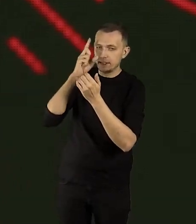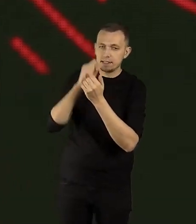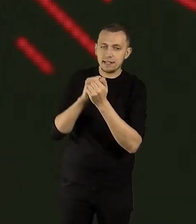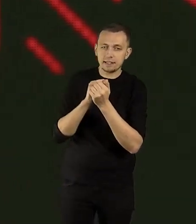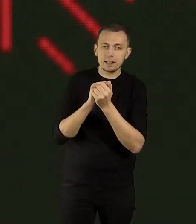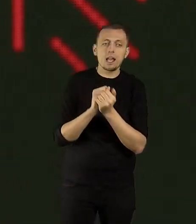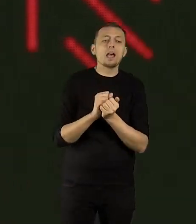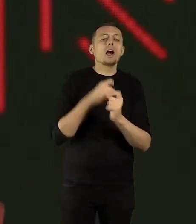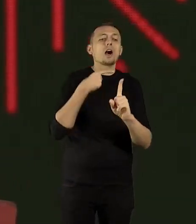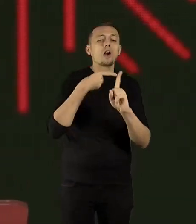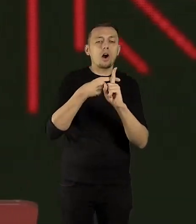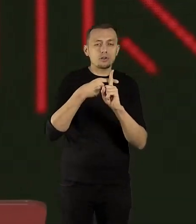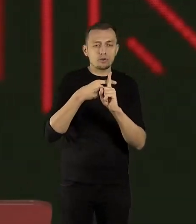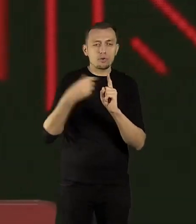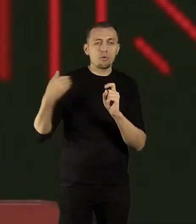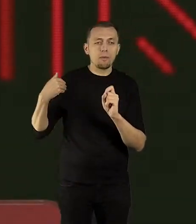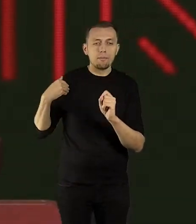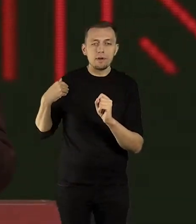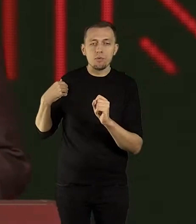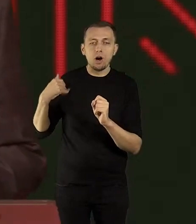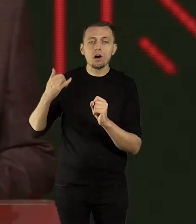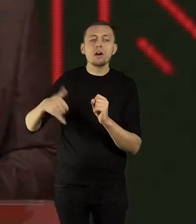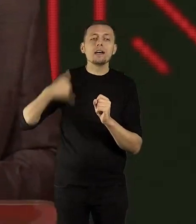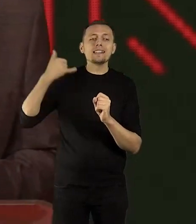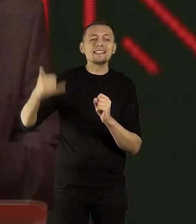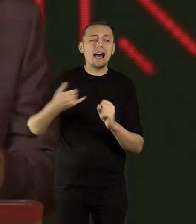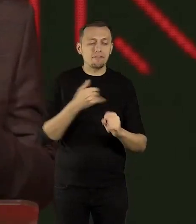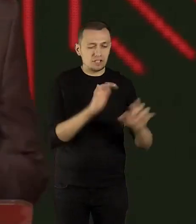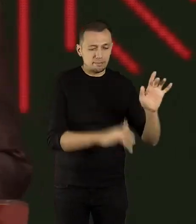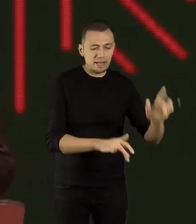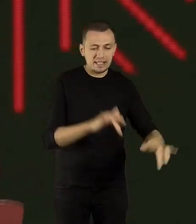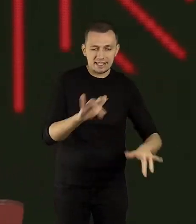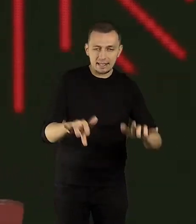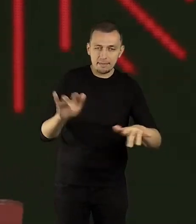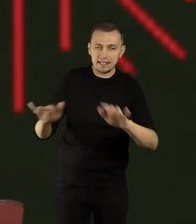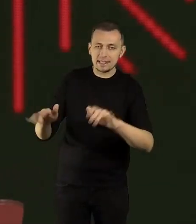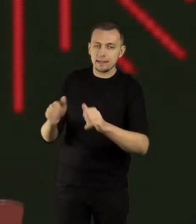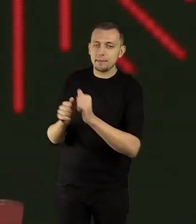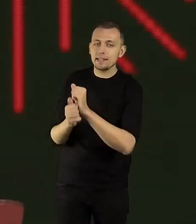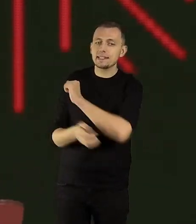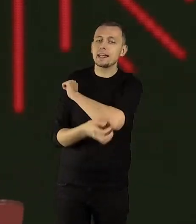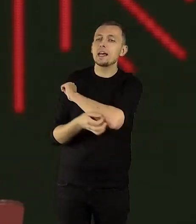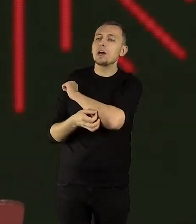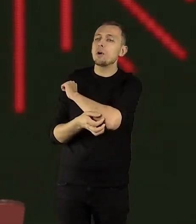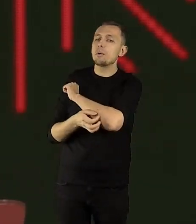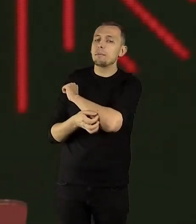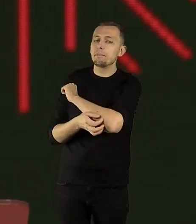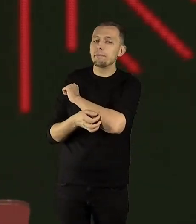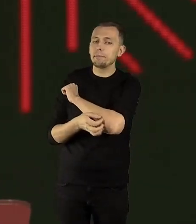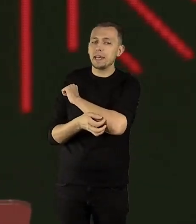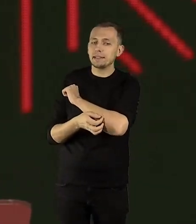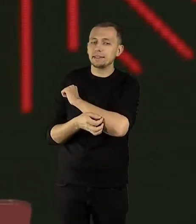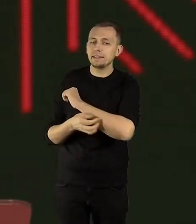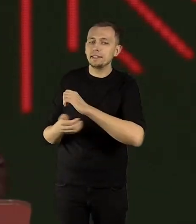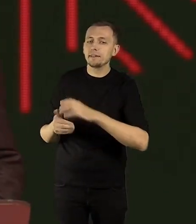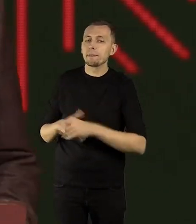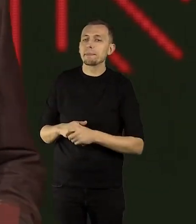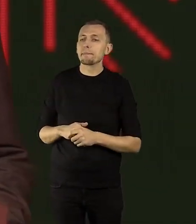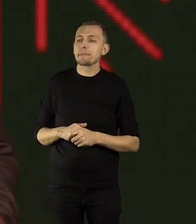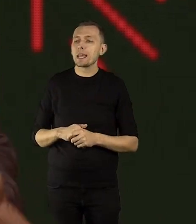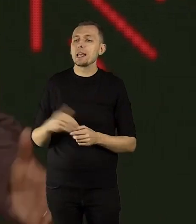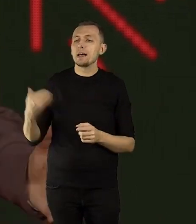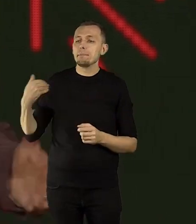Ponieważ ubodzy nie mieli nic, czemu mogliby zaufać. Więc kiedy słyszeli